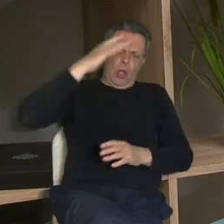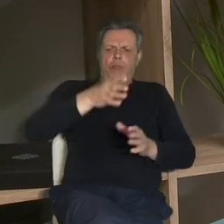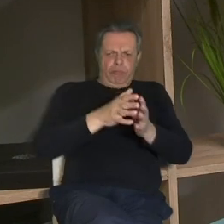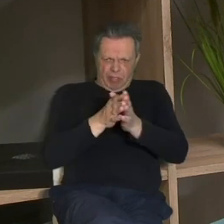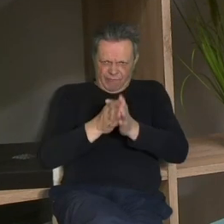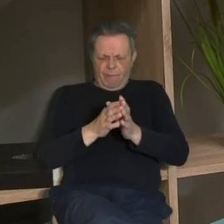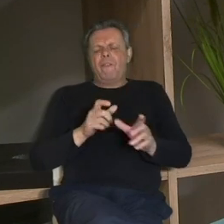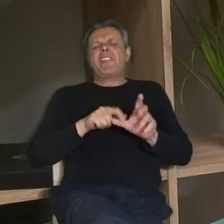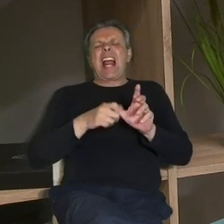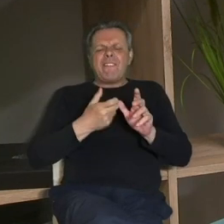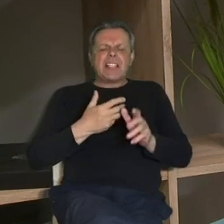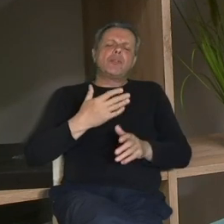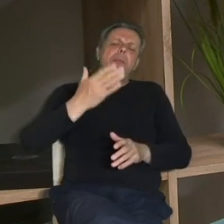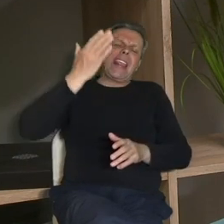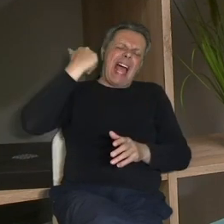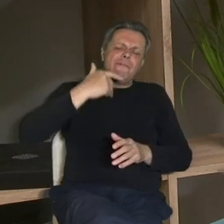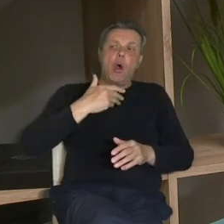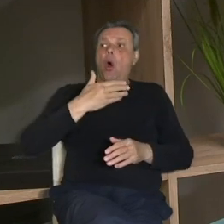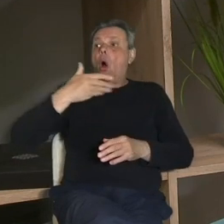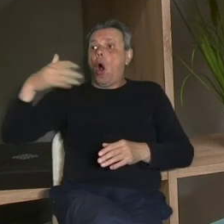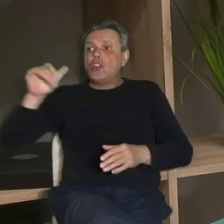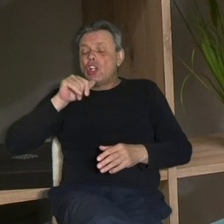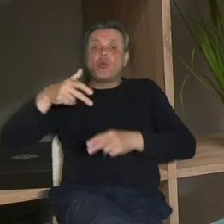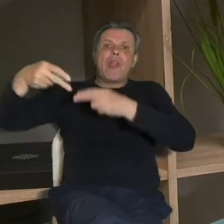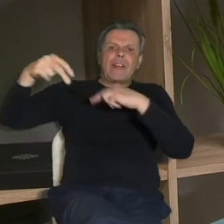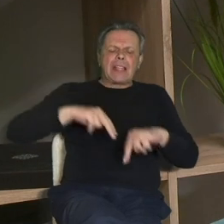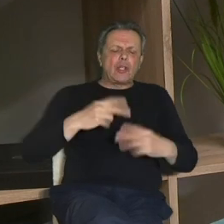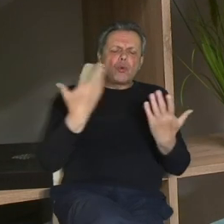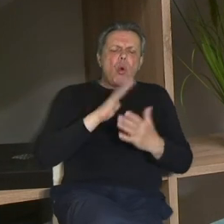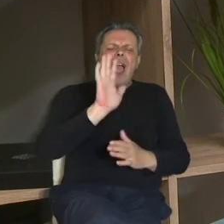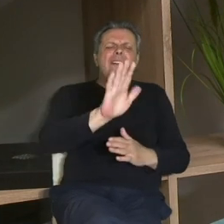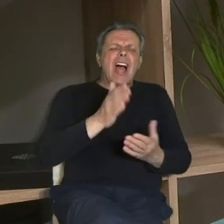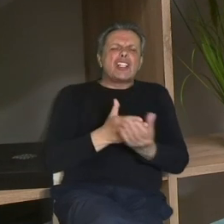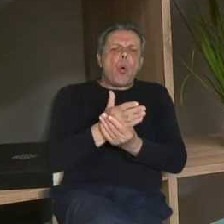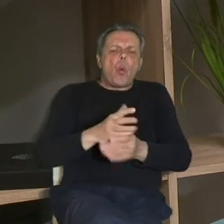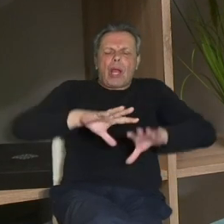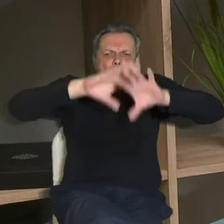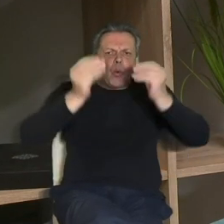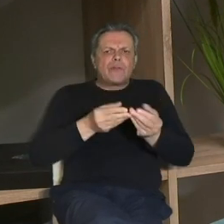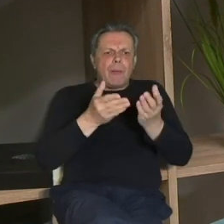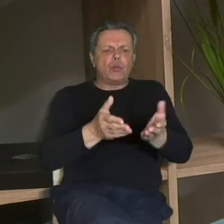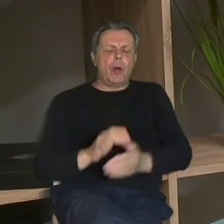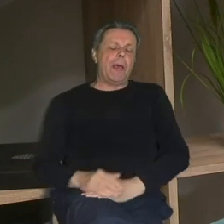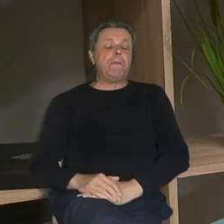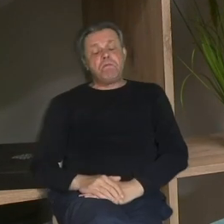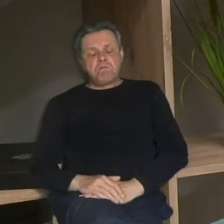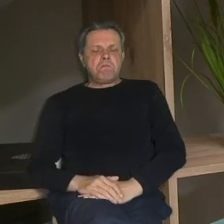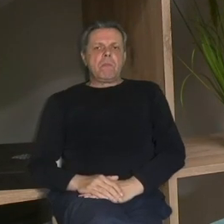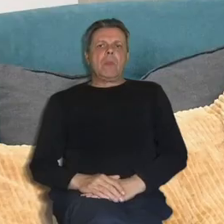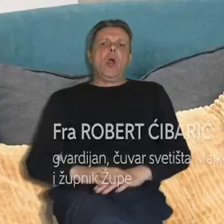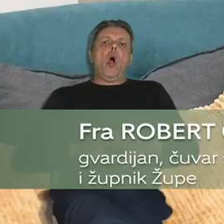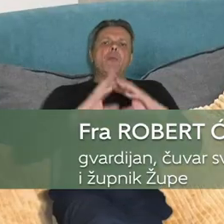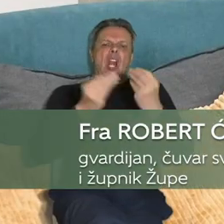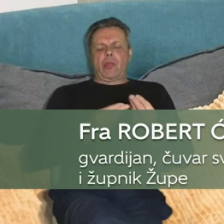su otišli, pa su se vratili. Tako je, tako. Koja je vaša uloga u svemu tome? Pa evo, dakle, općenito kao